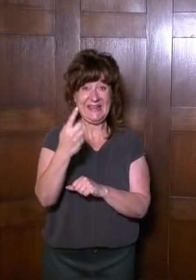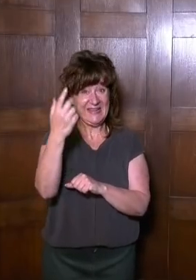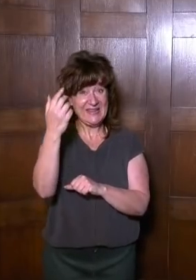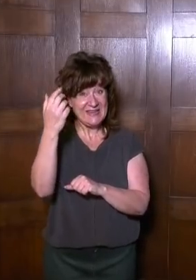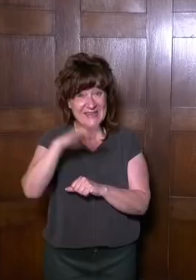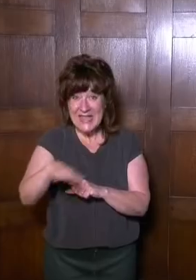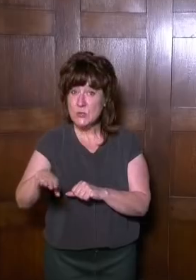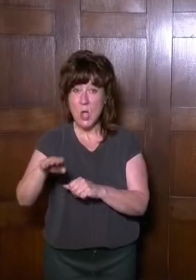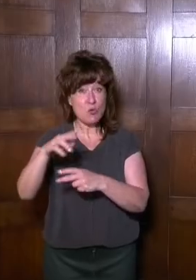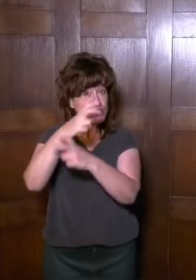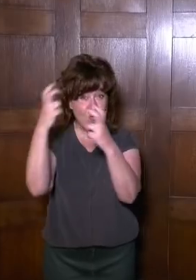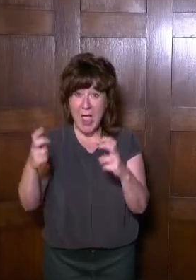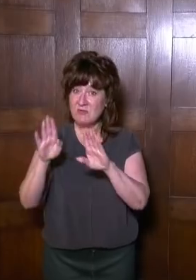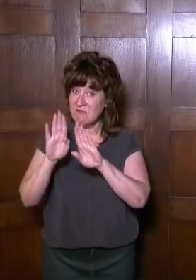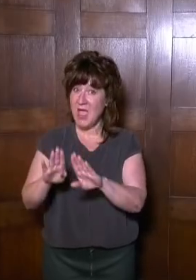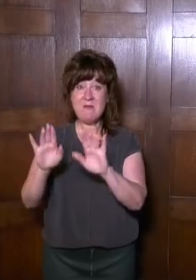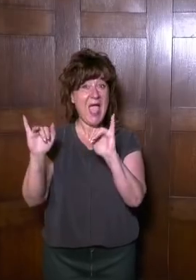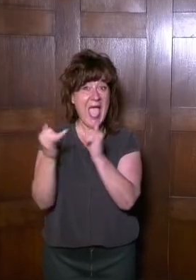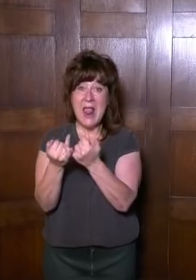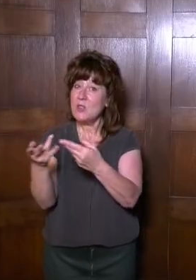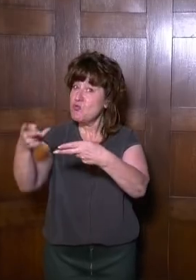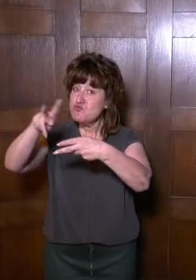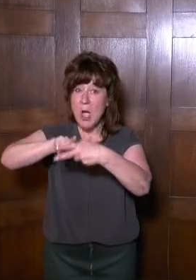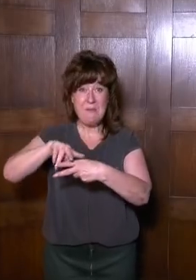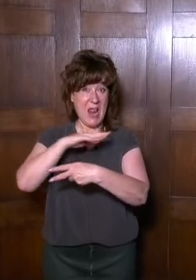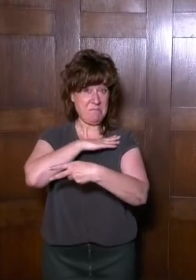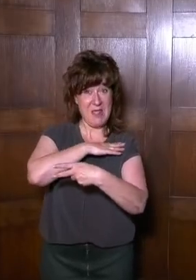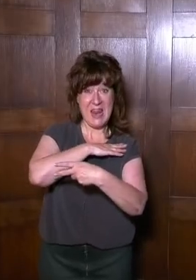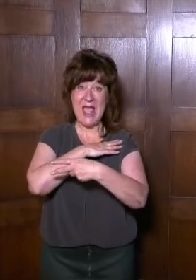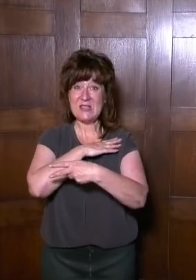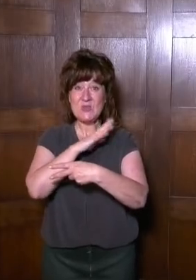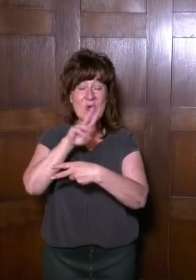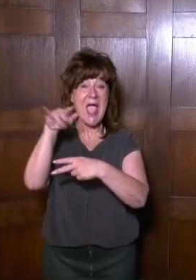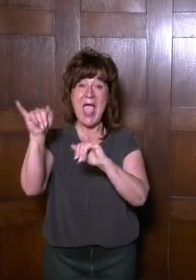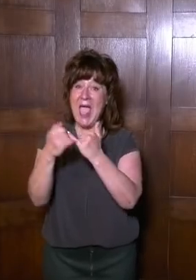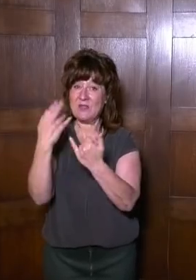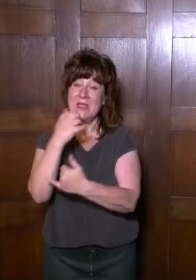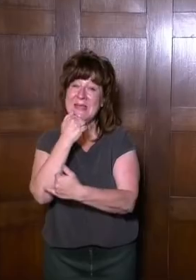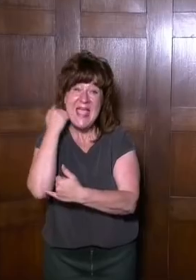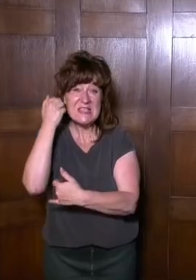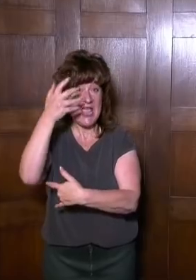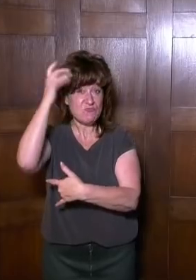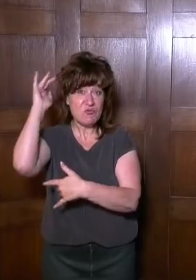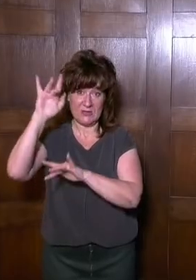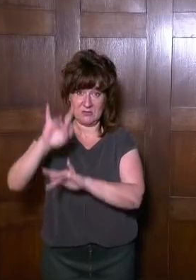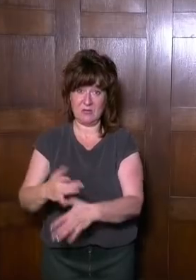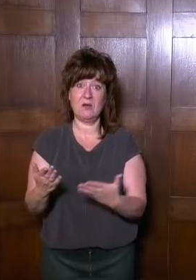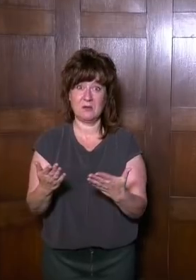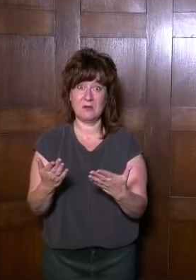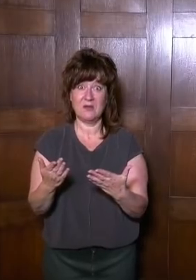Hause bleiben müssen, die Eltern in Doppelbelastung hier in extremen Stress ausgesetzt sind.